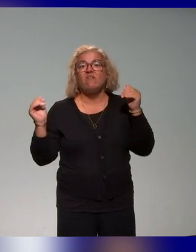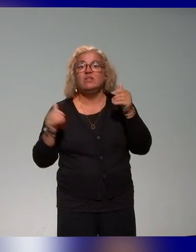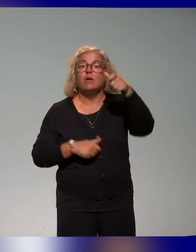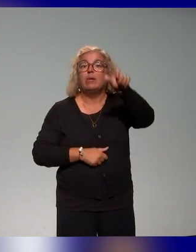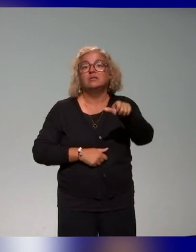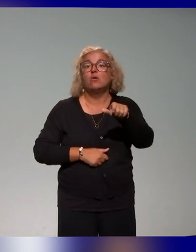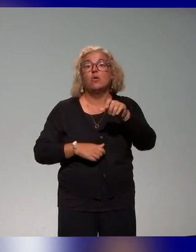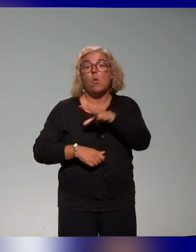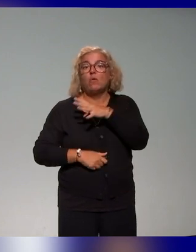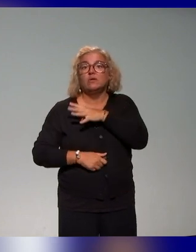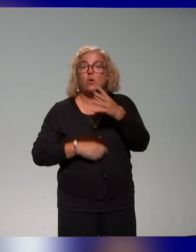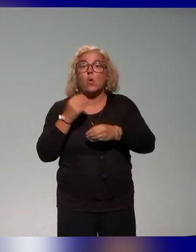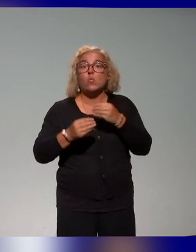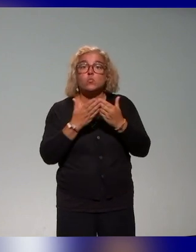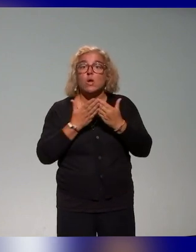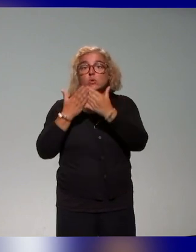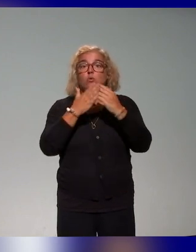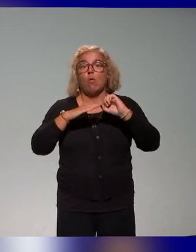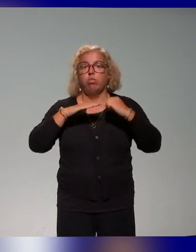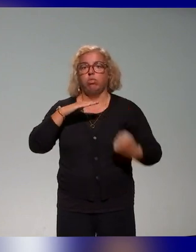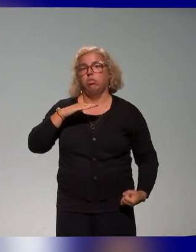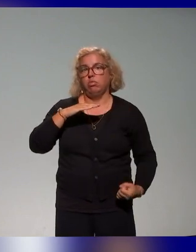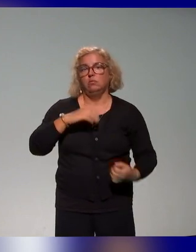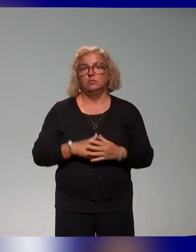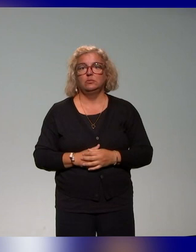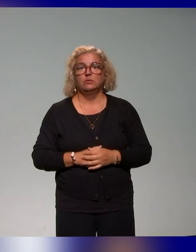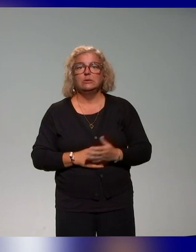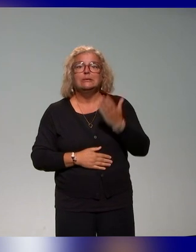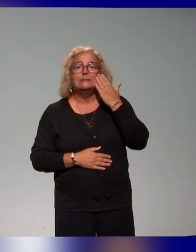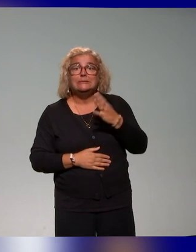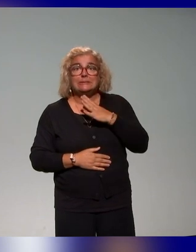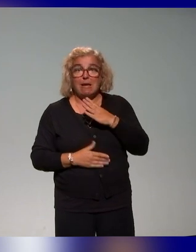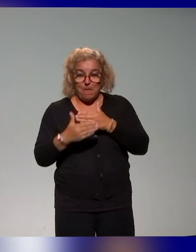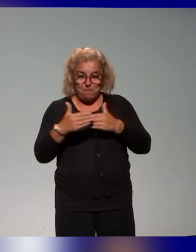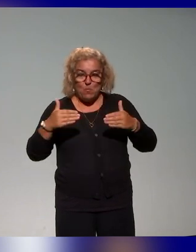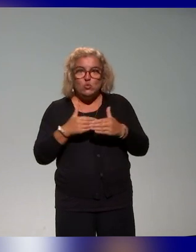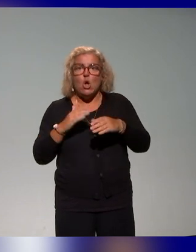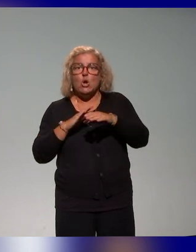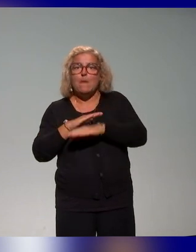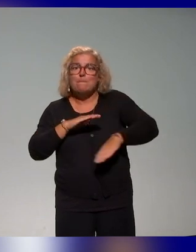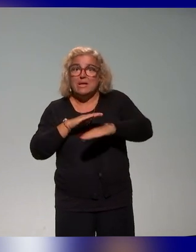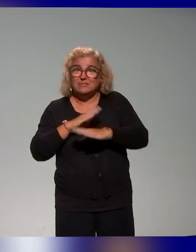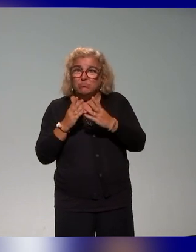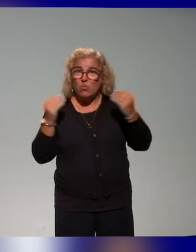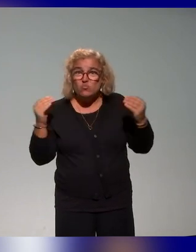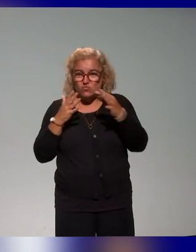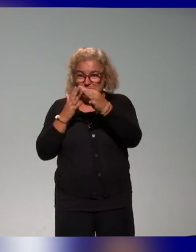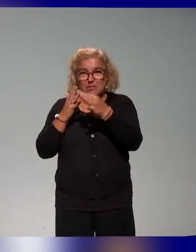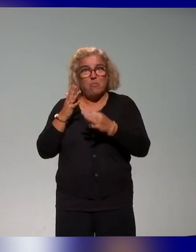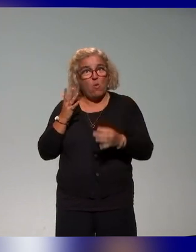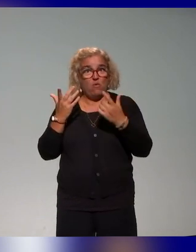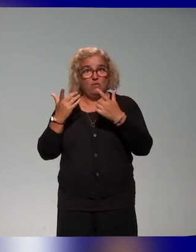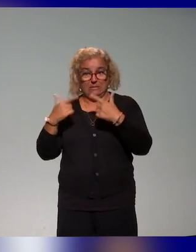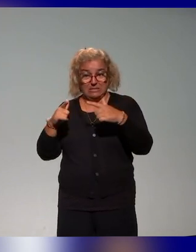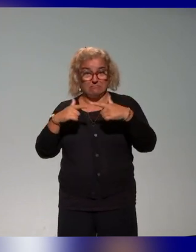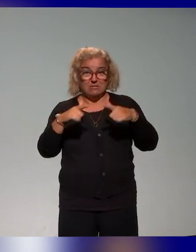enseignants ou étudiants. Parce que quand on a un Moodle de base, on a beaucoup de choses de disponibles. Tout n'est